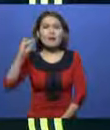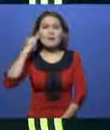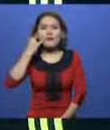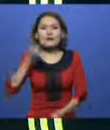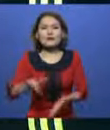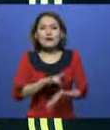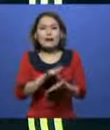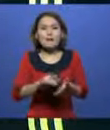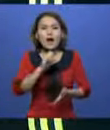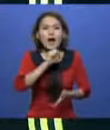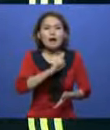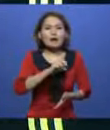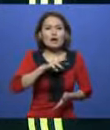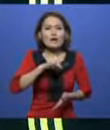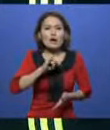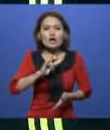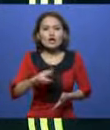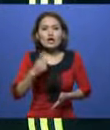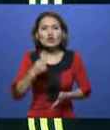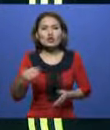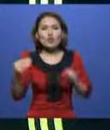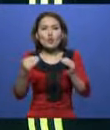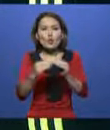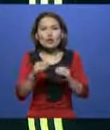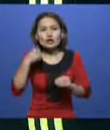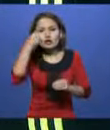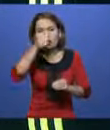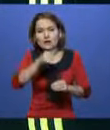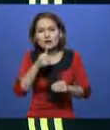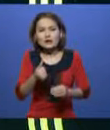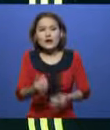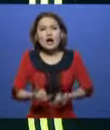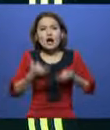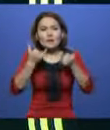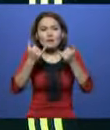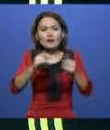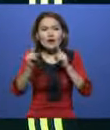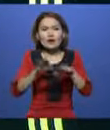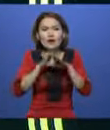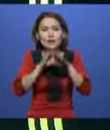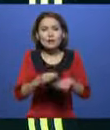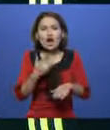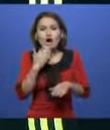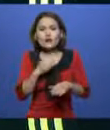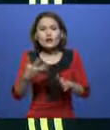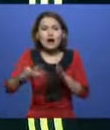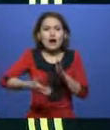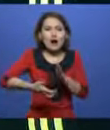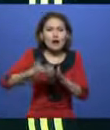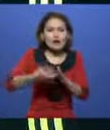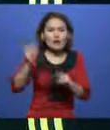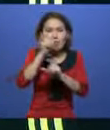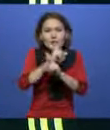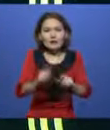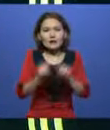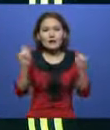Павлодарда Әлкей Марғұланның 110 жылдығы аясында халықаралық конференция өтті. Ұлттық археология мектебінің негізін қалаған тарихи тұлға бірнеше ұрпаққа